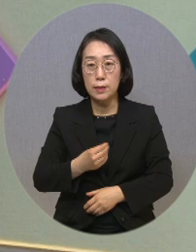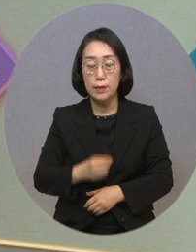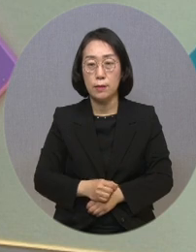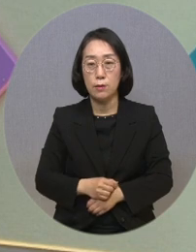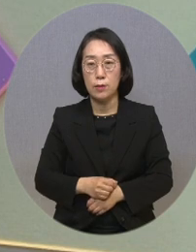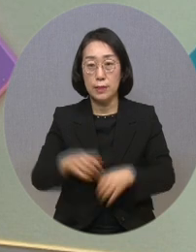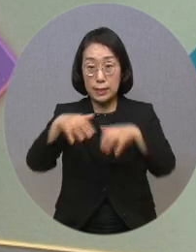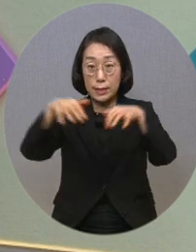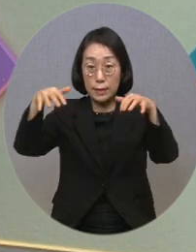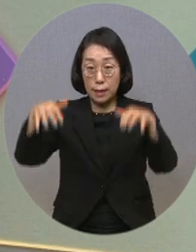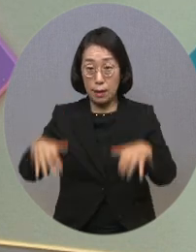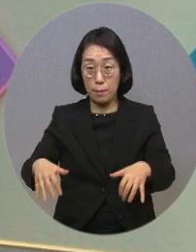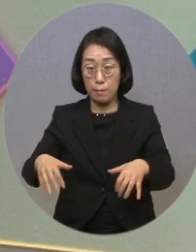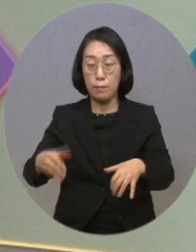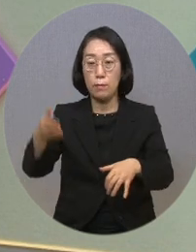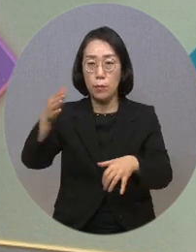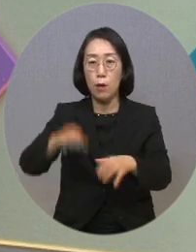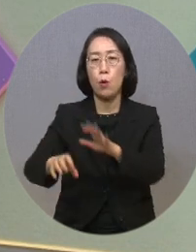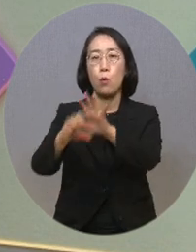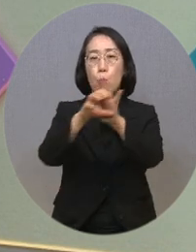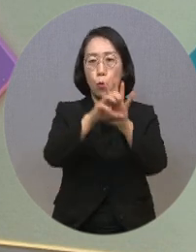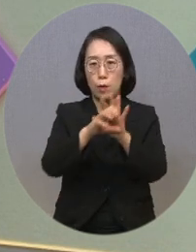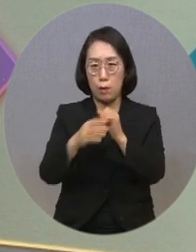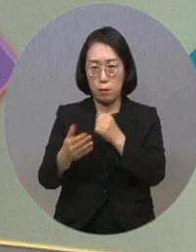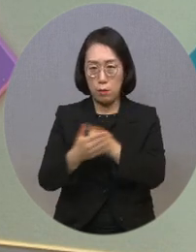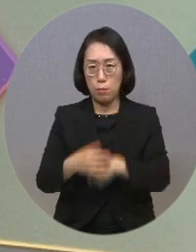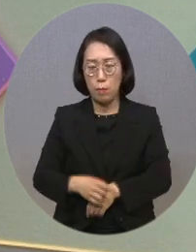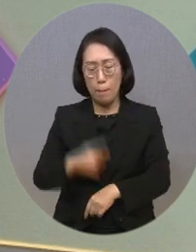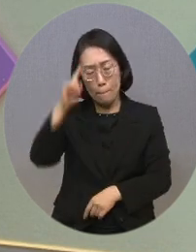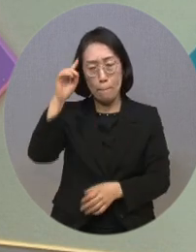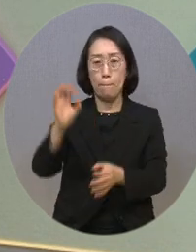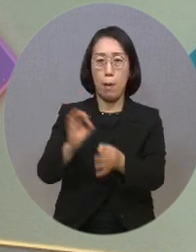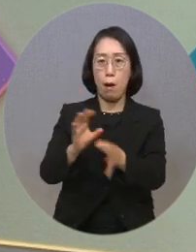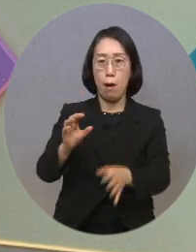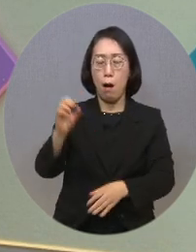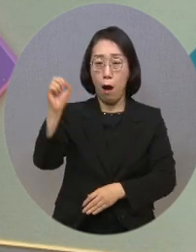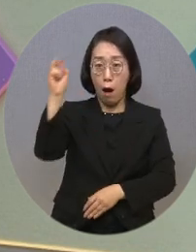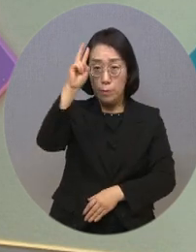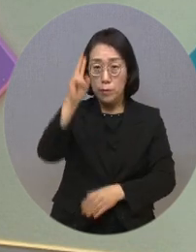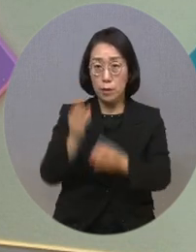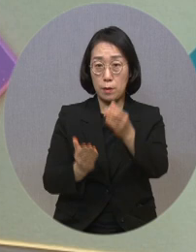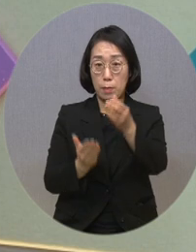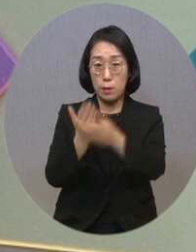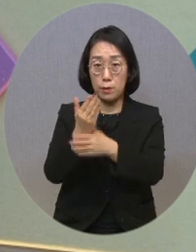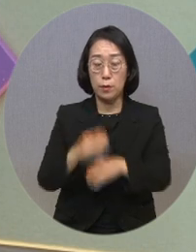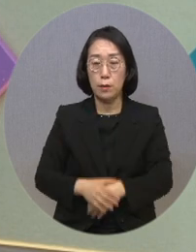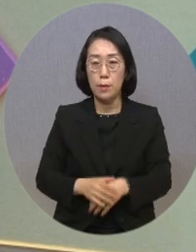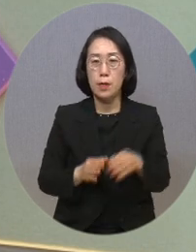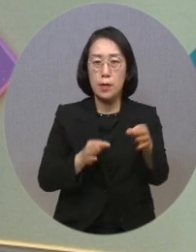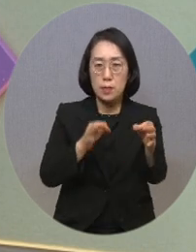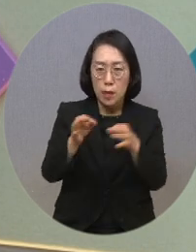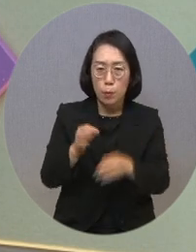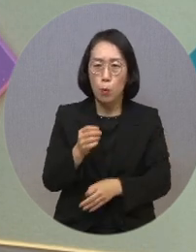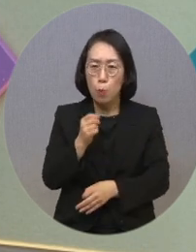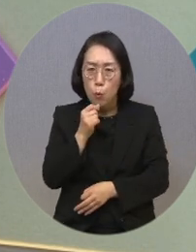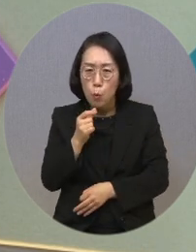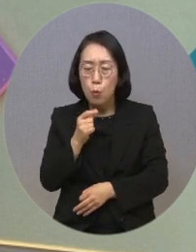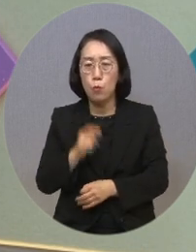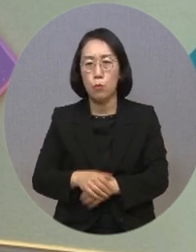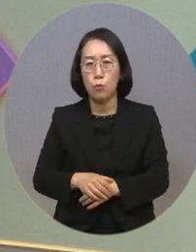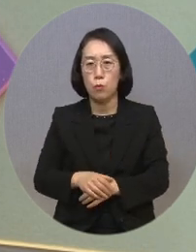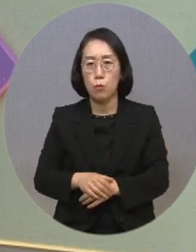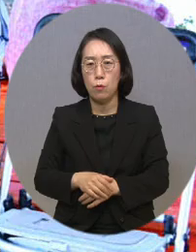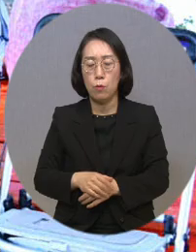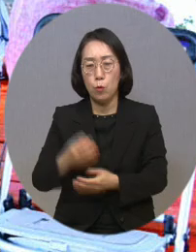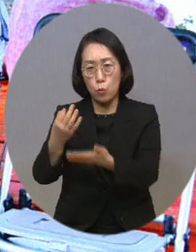네. 이제 코로나로 인해 가지고 예상치도 않게 많은 자영업자, 소상공인, 서민들의 어떤 취약계층이